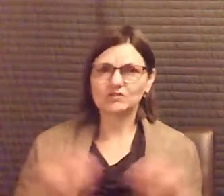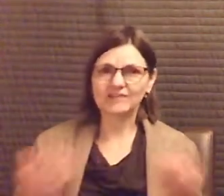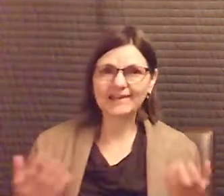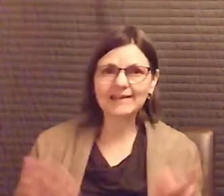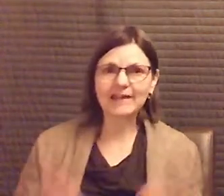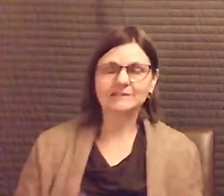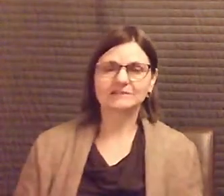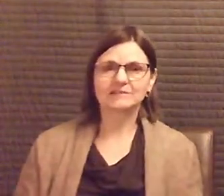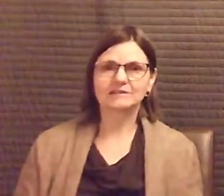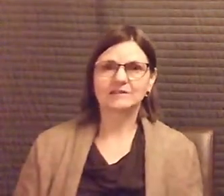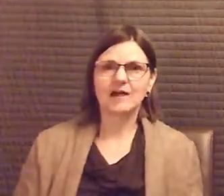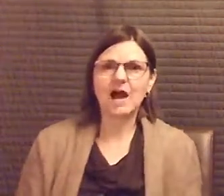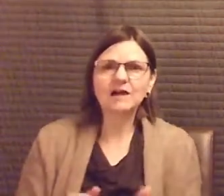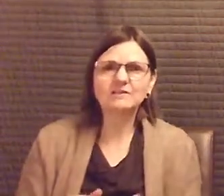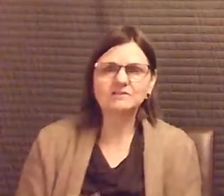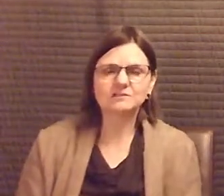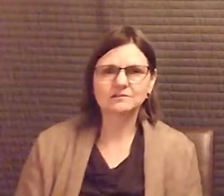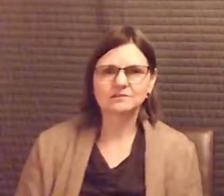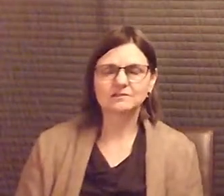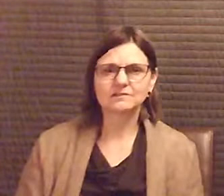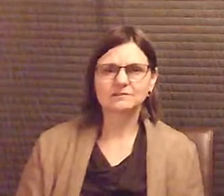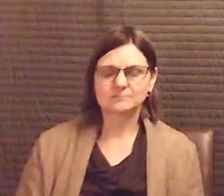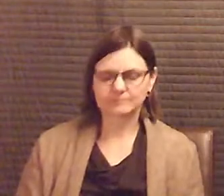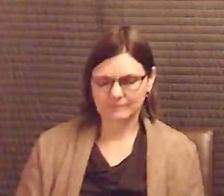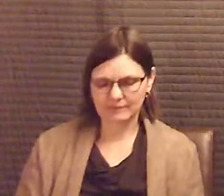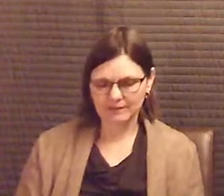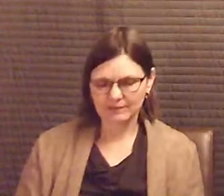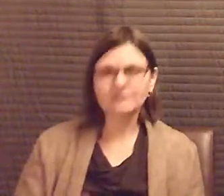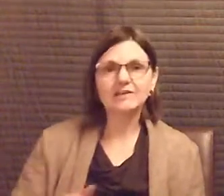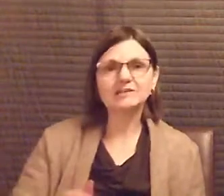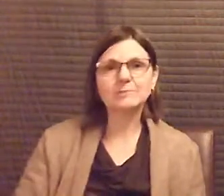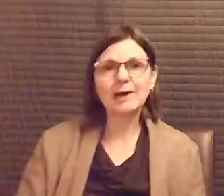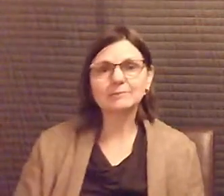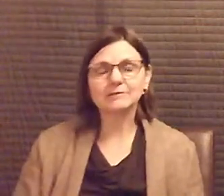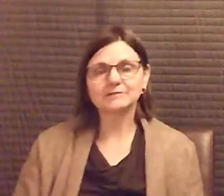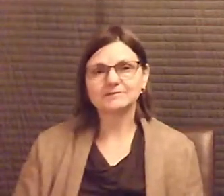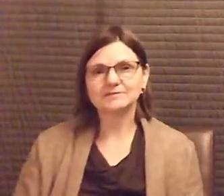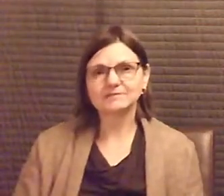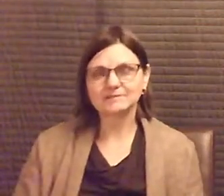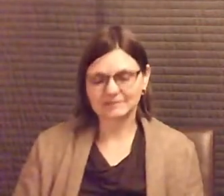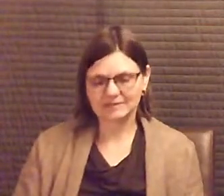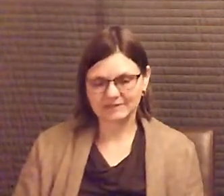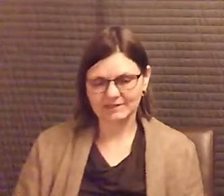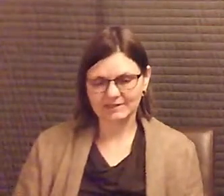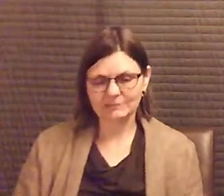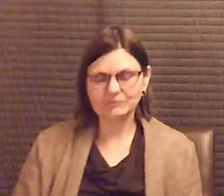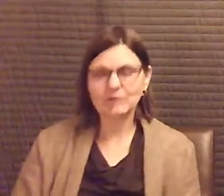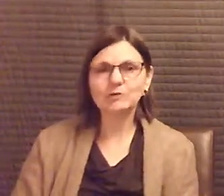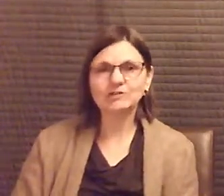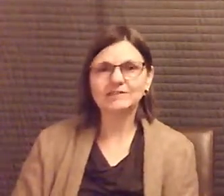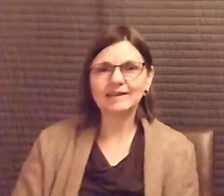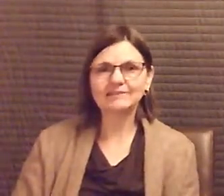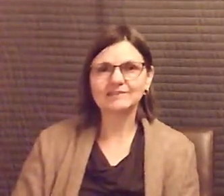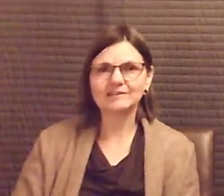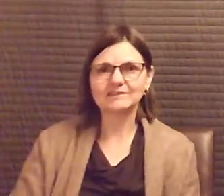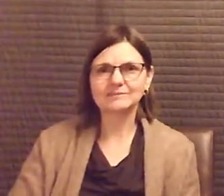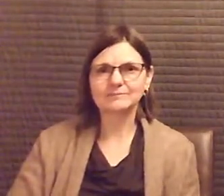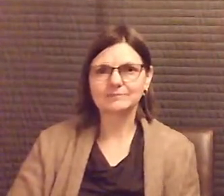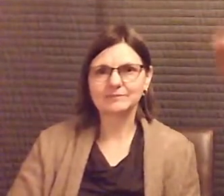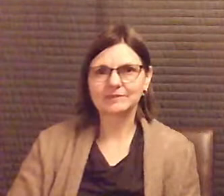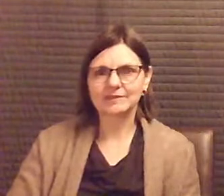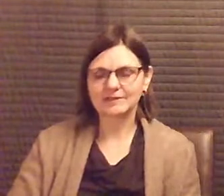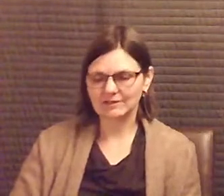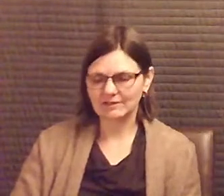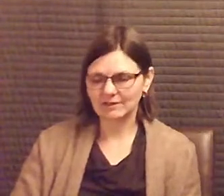onzeker veer angst waren in de by boat en alleen de wijn in samenhang mijn team zal 119 one